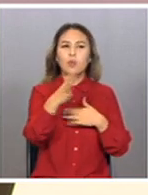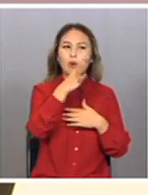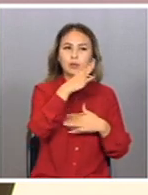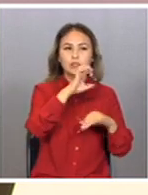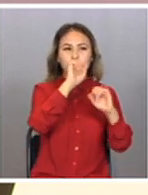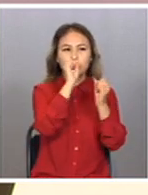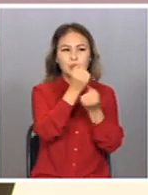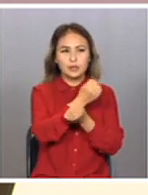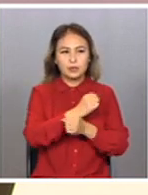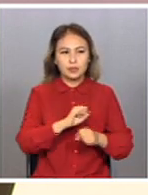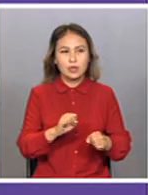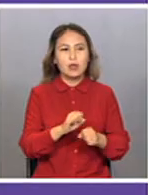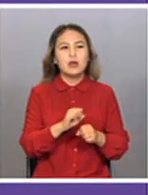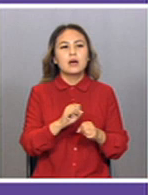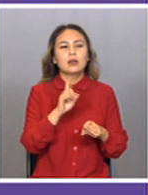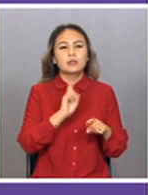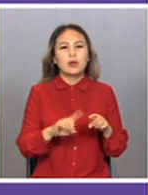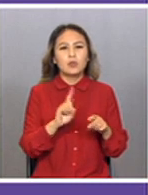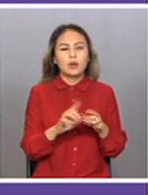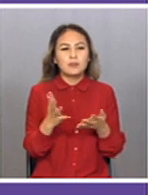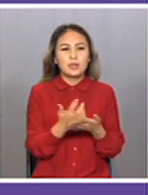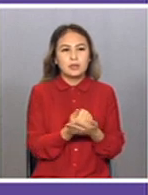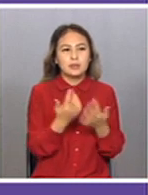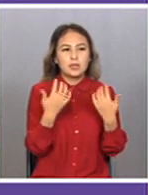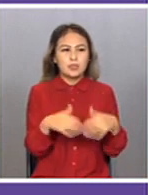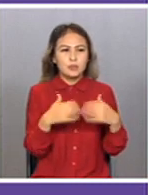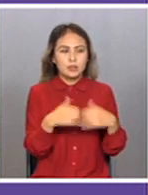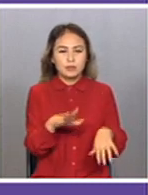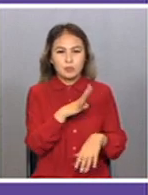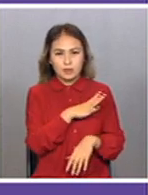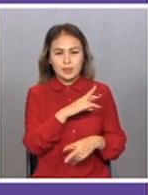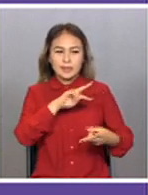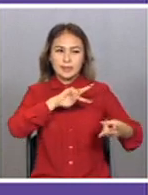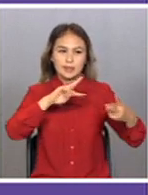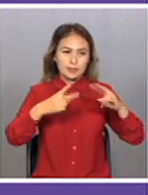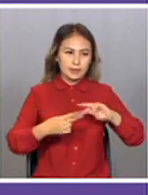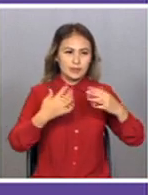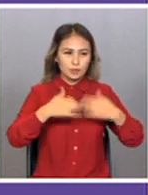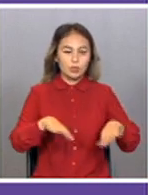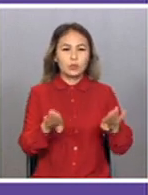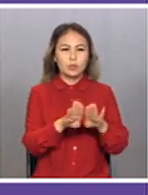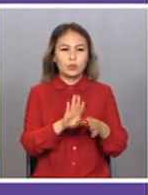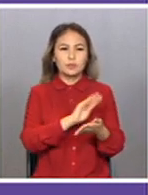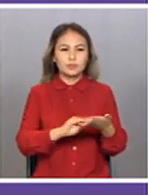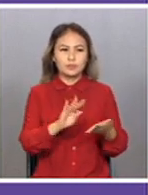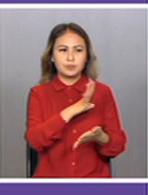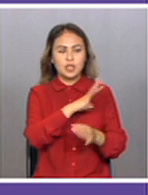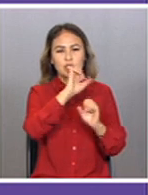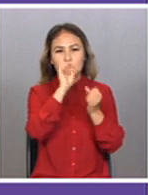уақытты, жылдамдықты табуға берілген есептерді шығардыңдар. Кері есептер